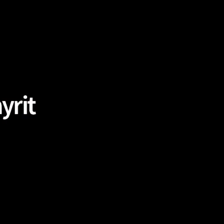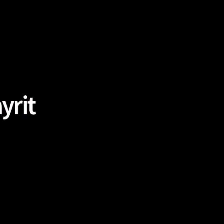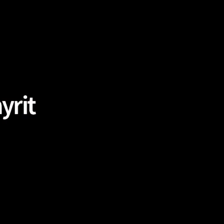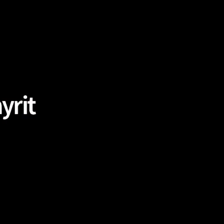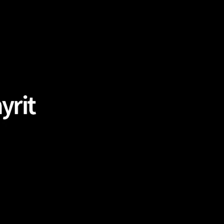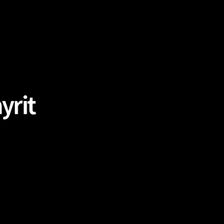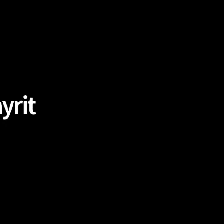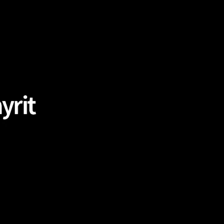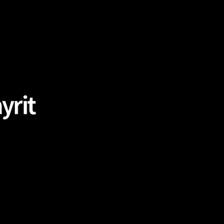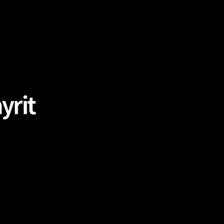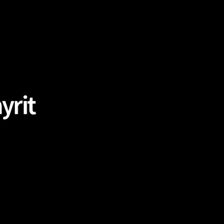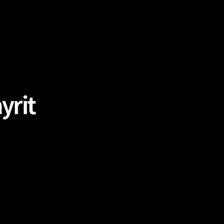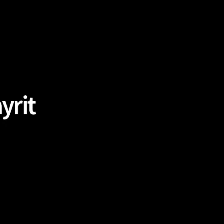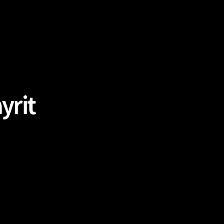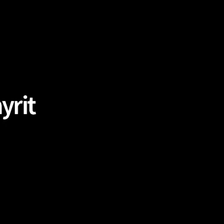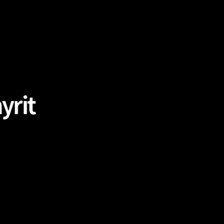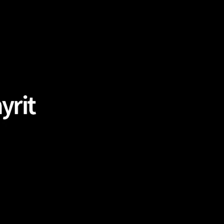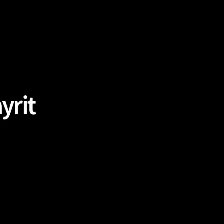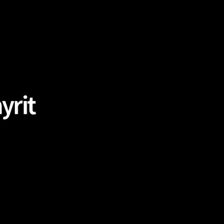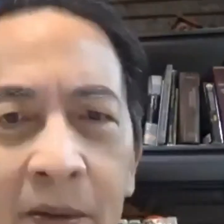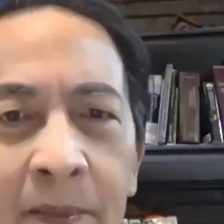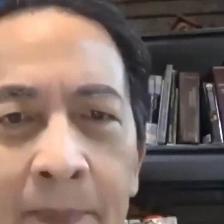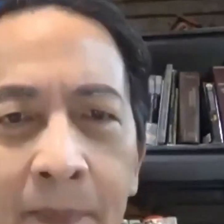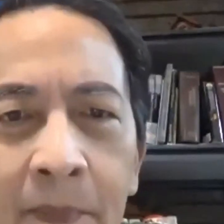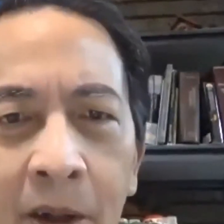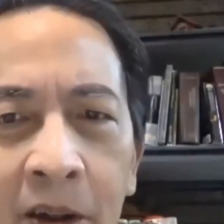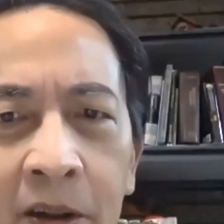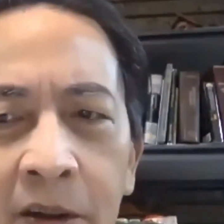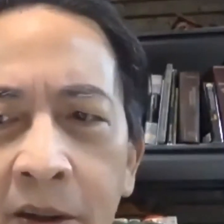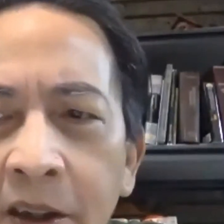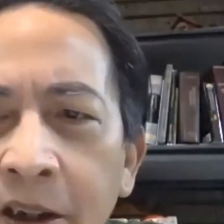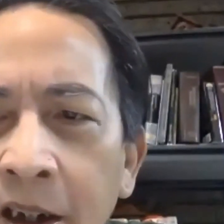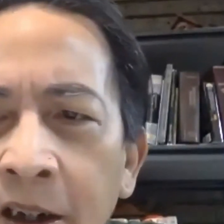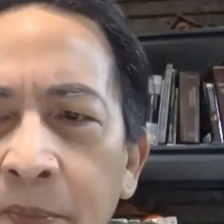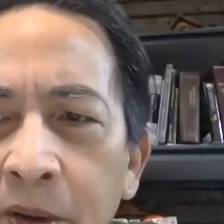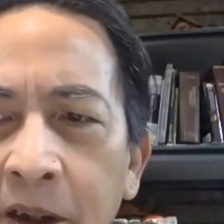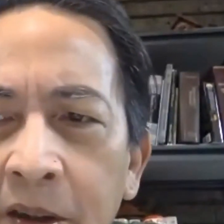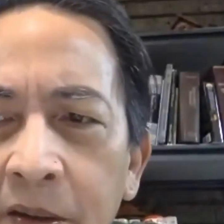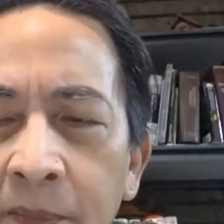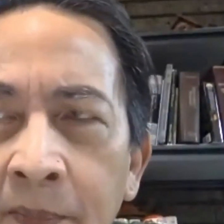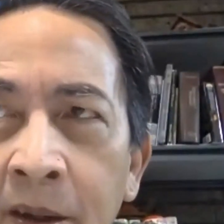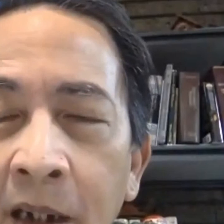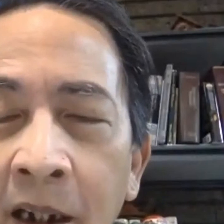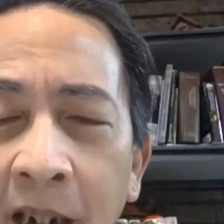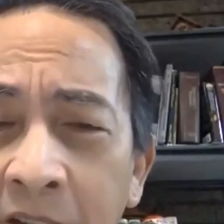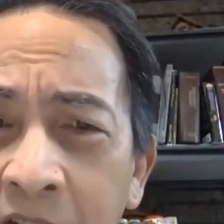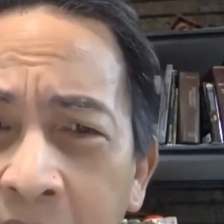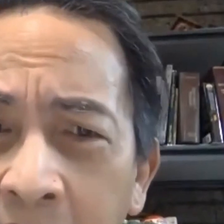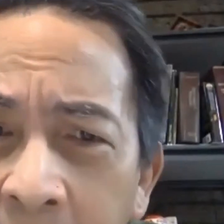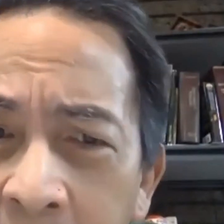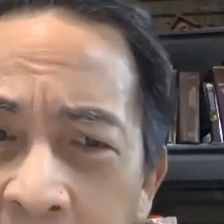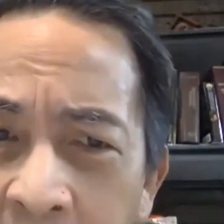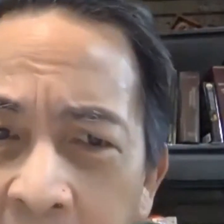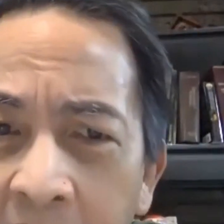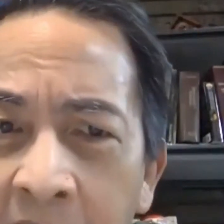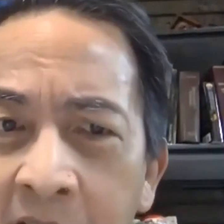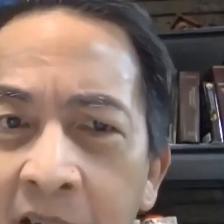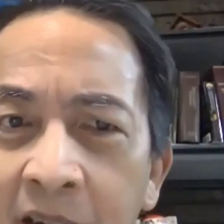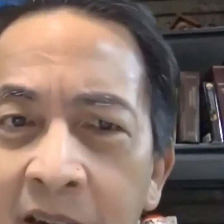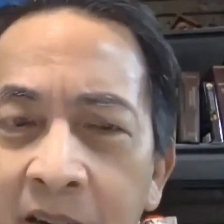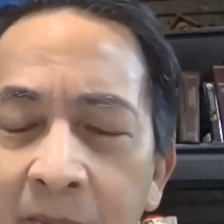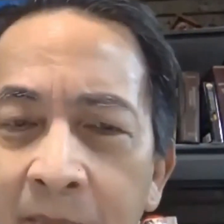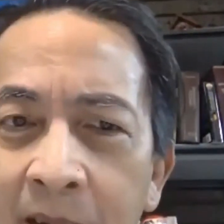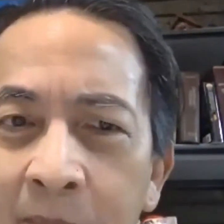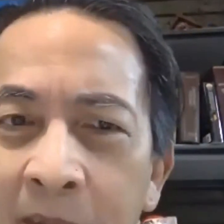Correct me if I'm wrong. Pwede na, Mike. Pinayagan na. Pwede na, no? Pwede. Pinayagan na nila. Yan din ang alam ko eh. No? Ang AstraZeneca